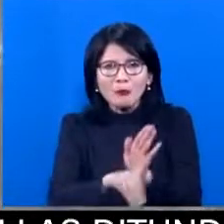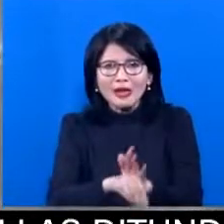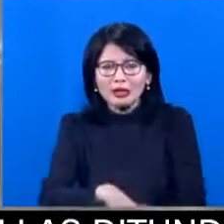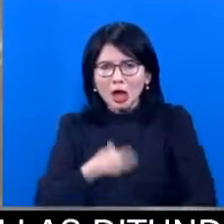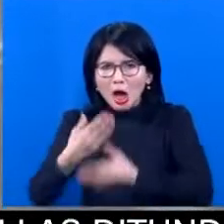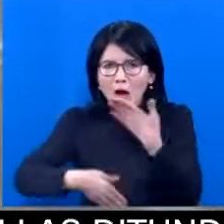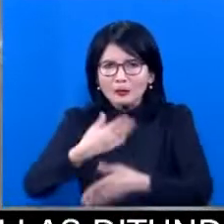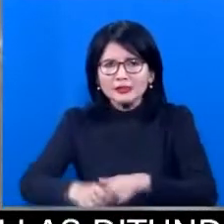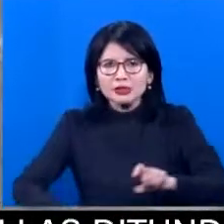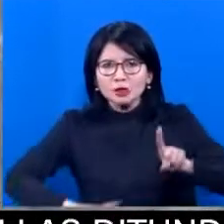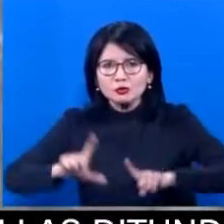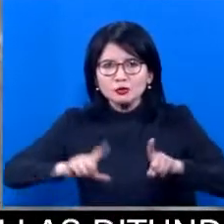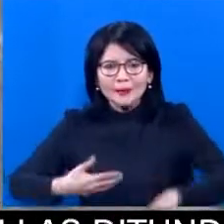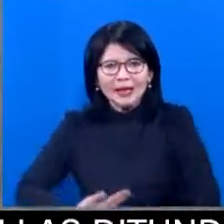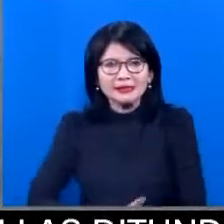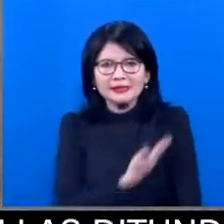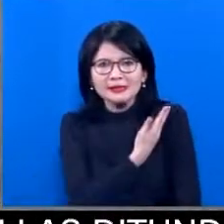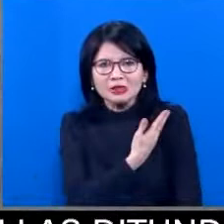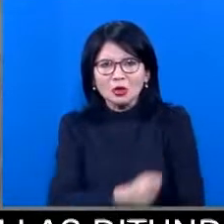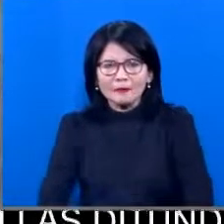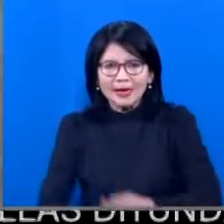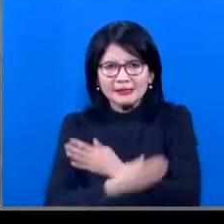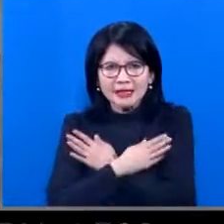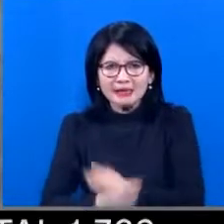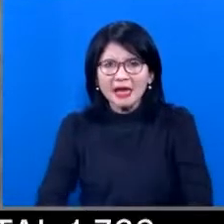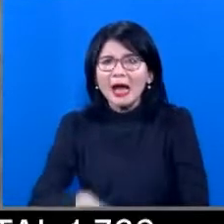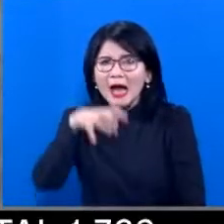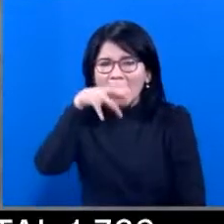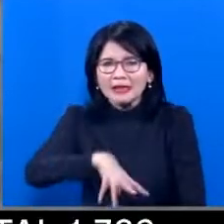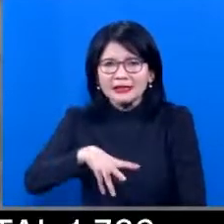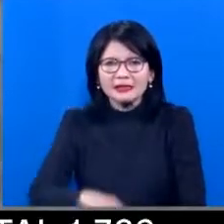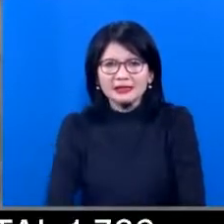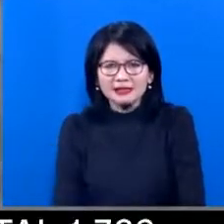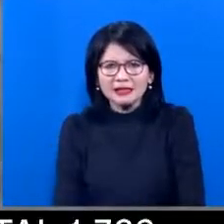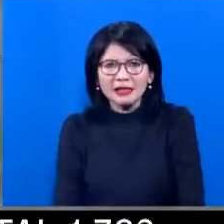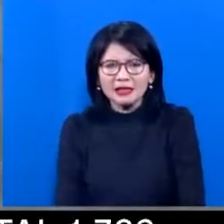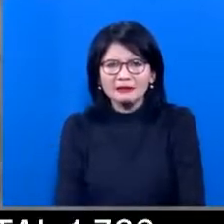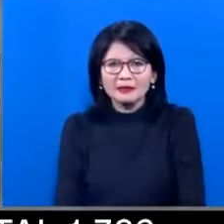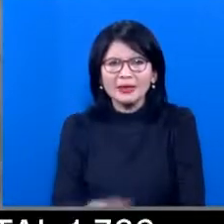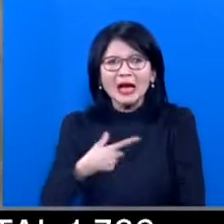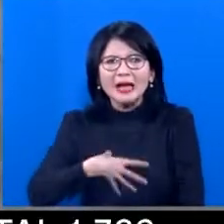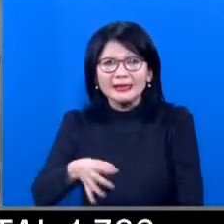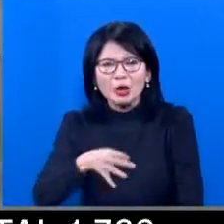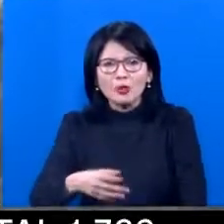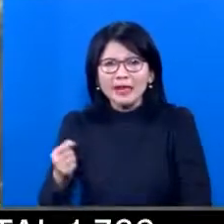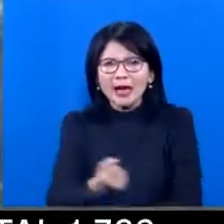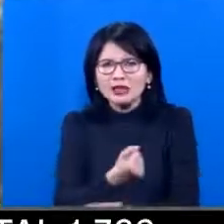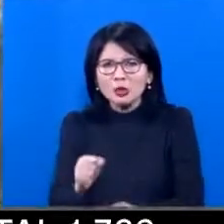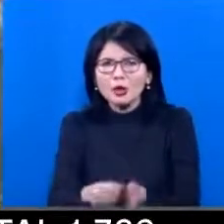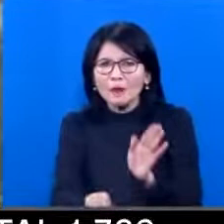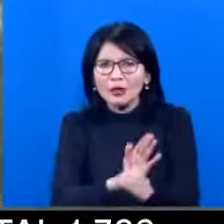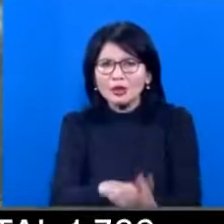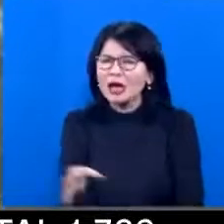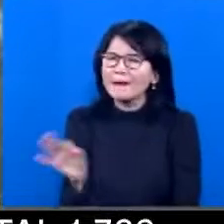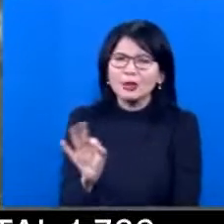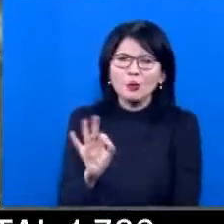identifikasi 17 jenazah korban kebakaran diskotik Double O di RSUD Sele Besolu, Kota Sorong belum dapat dilakukan